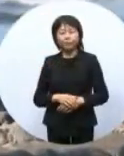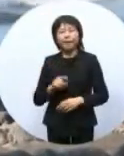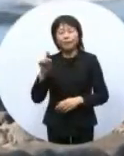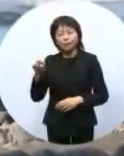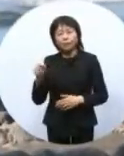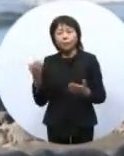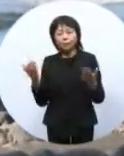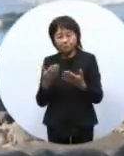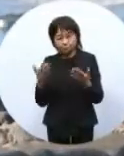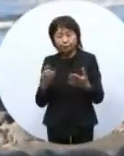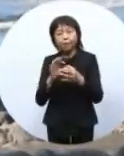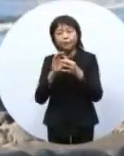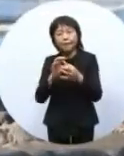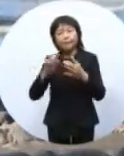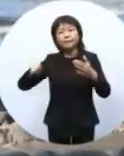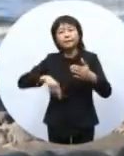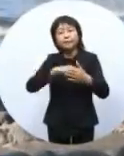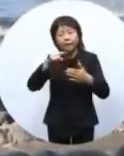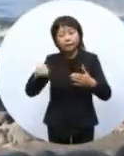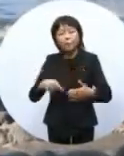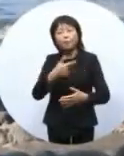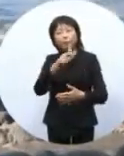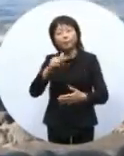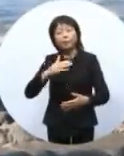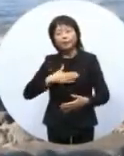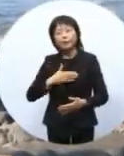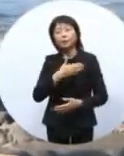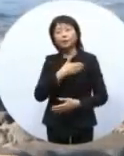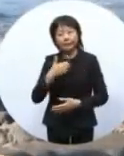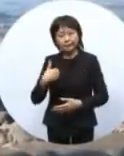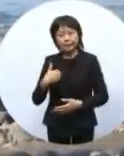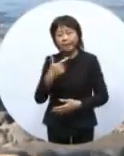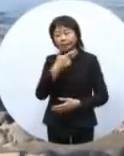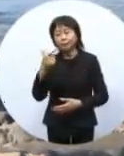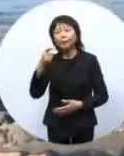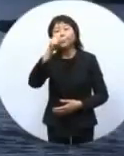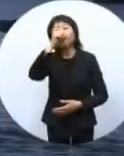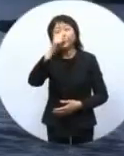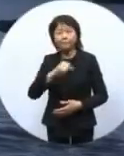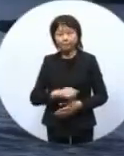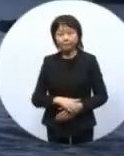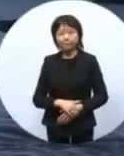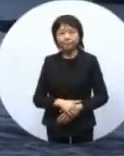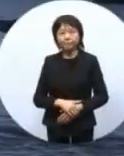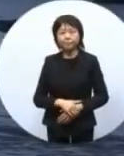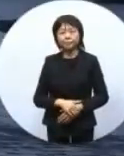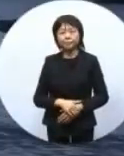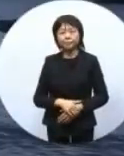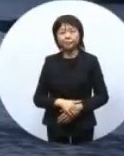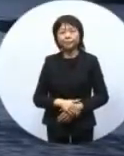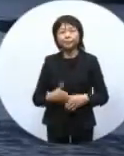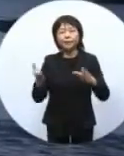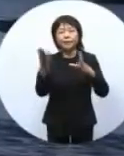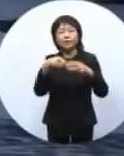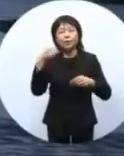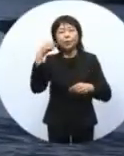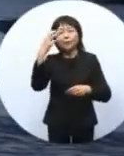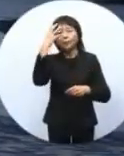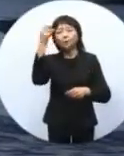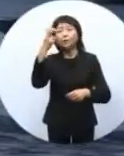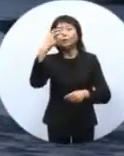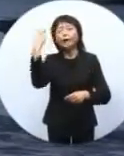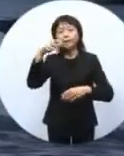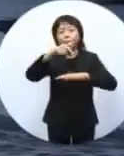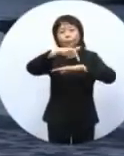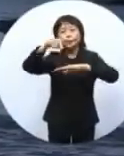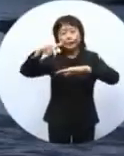かお仕事に関することもいろいろ知ることができたのでとても良かったです。 湘南の魅力発見プロジェク